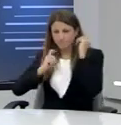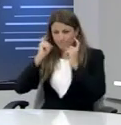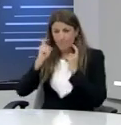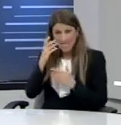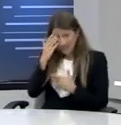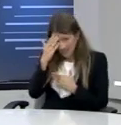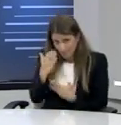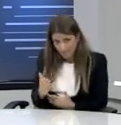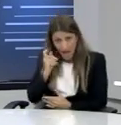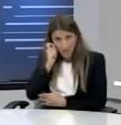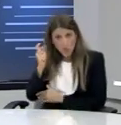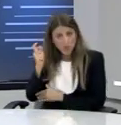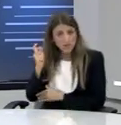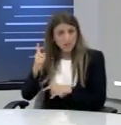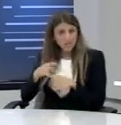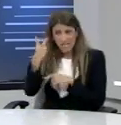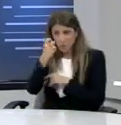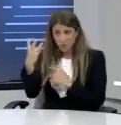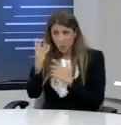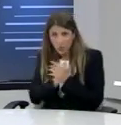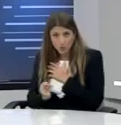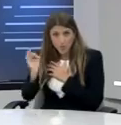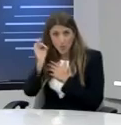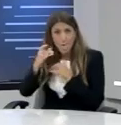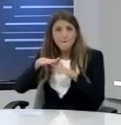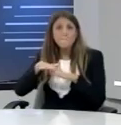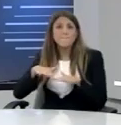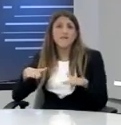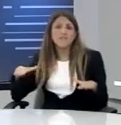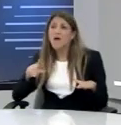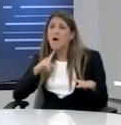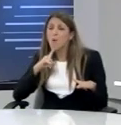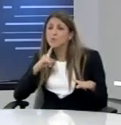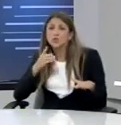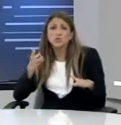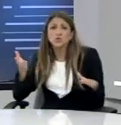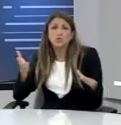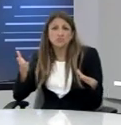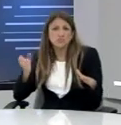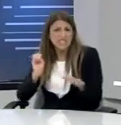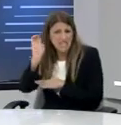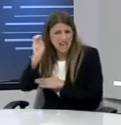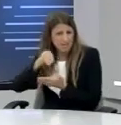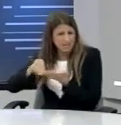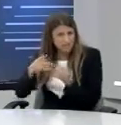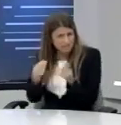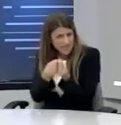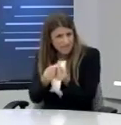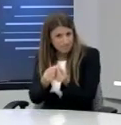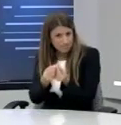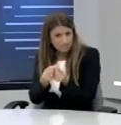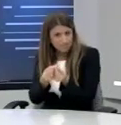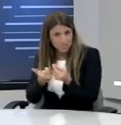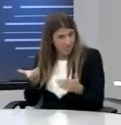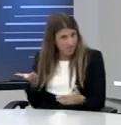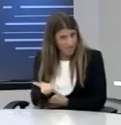την εθνική επέτειο να παρελάβουν παιδιά ενός κατώτερου Θεού στις εθνικές μας επαιτίους. Θα το